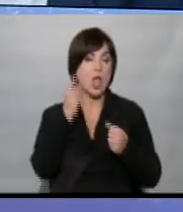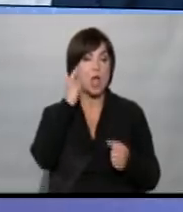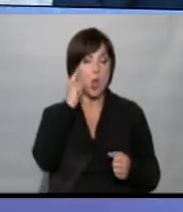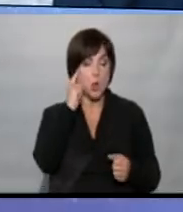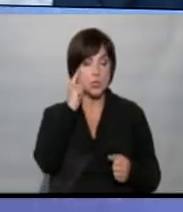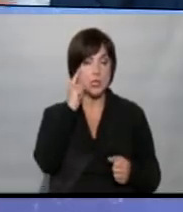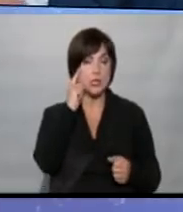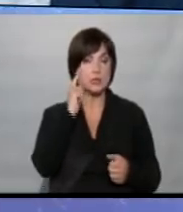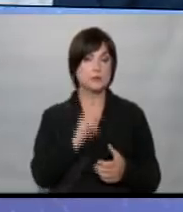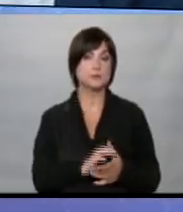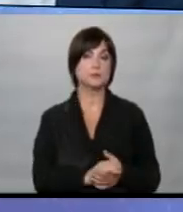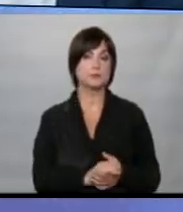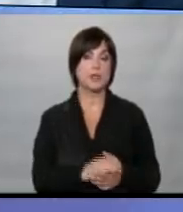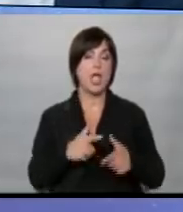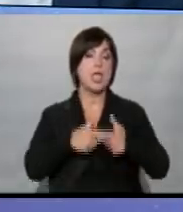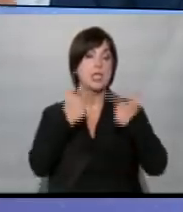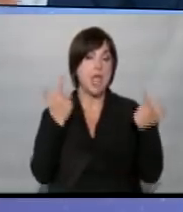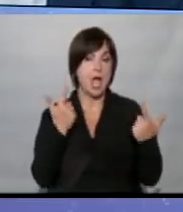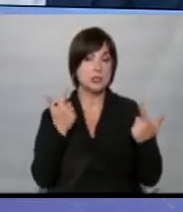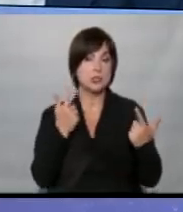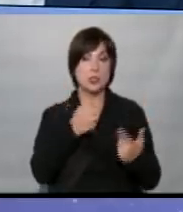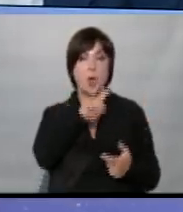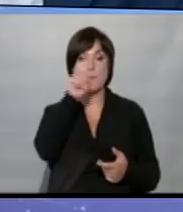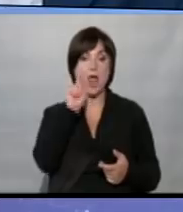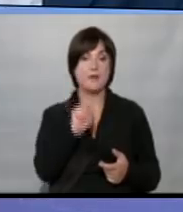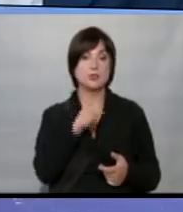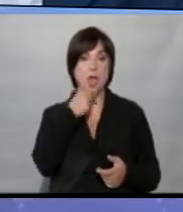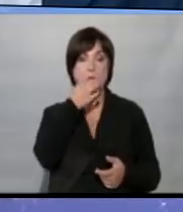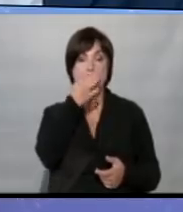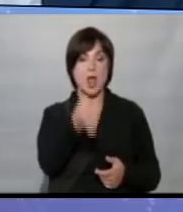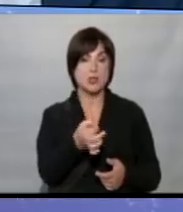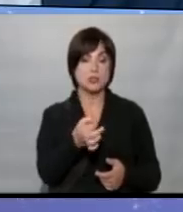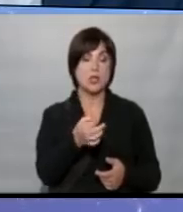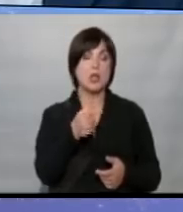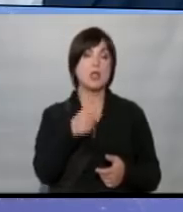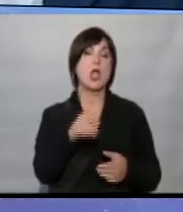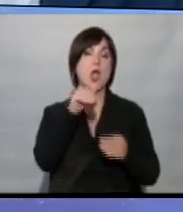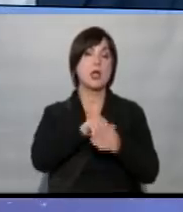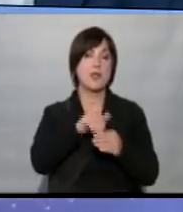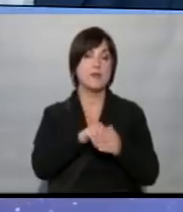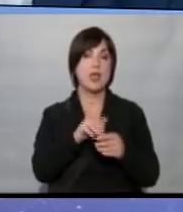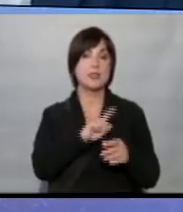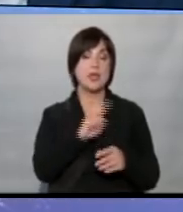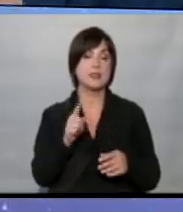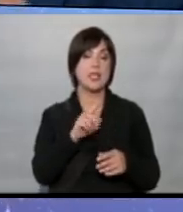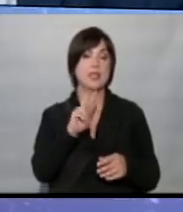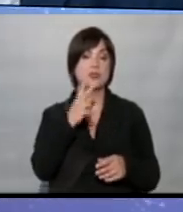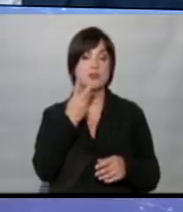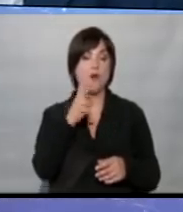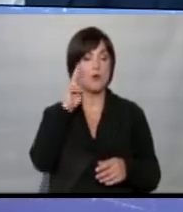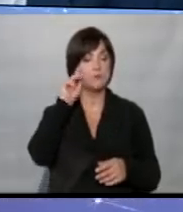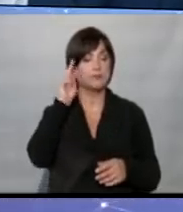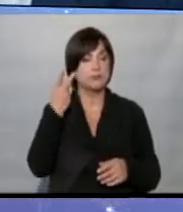Логиката на јасното прашање поставено како референдумско прашање е да не е